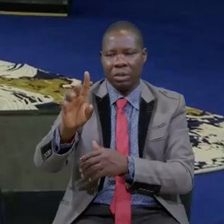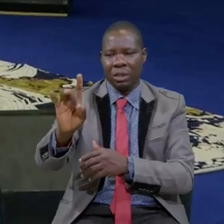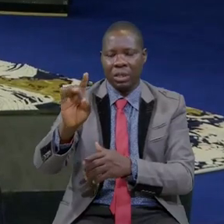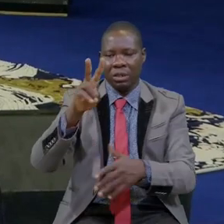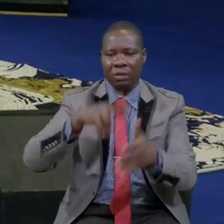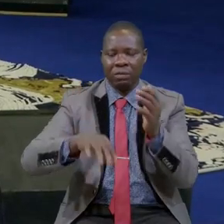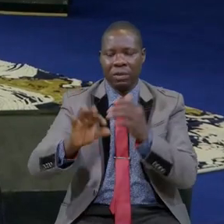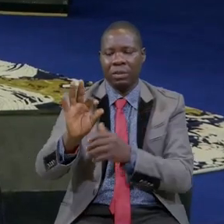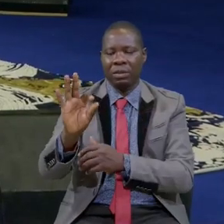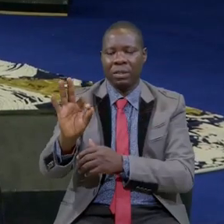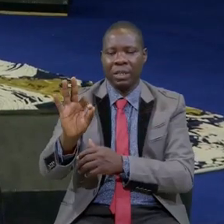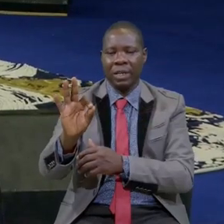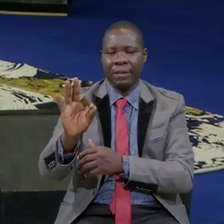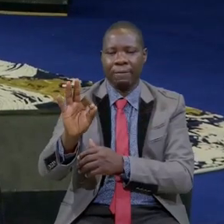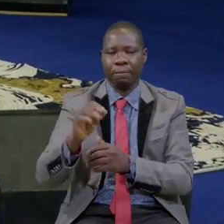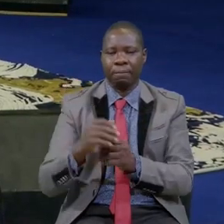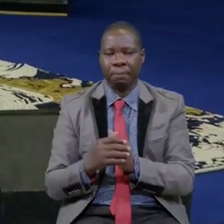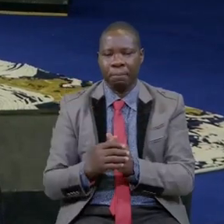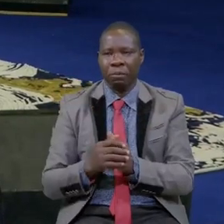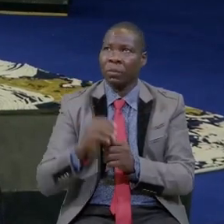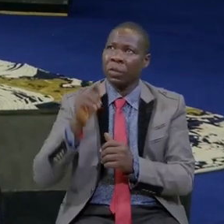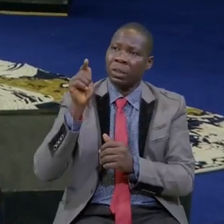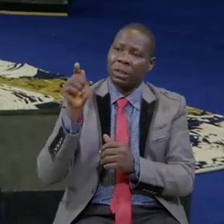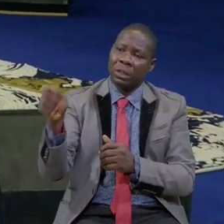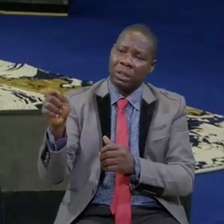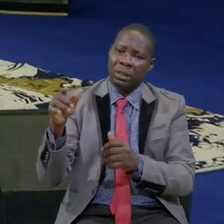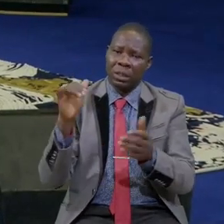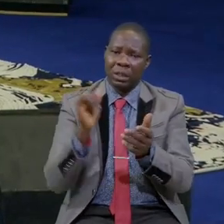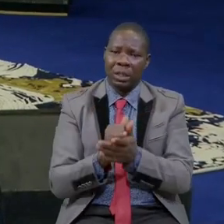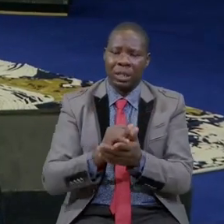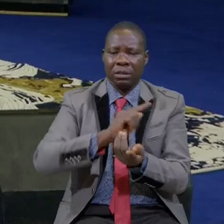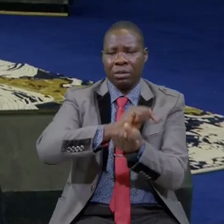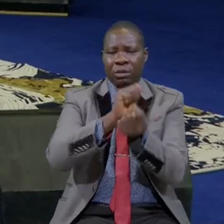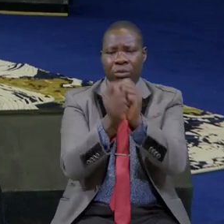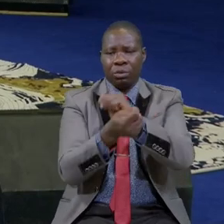28, verset 9. 28:9.